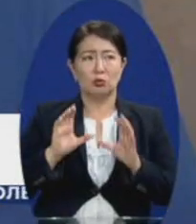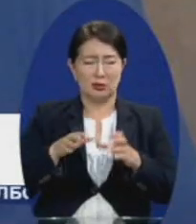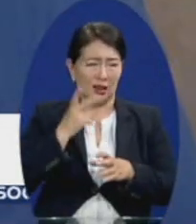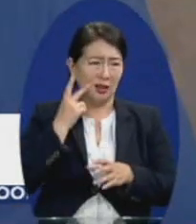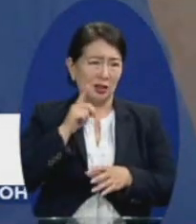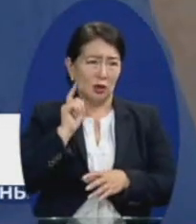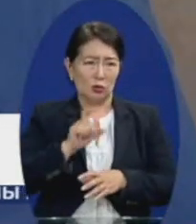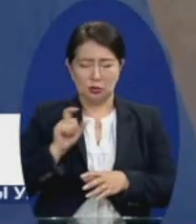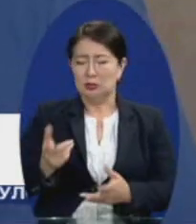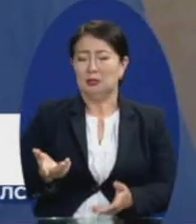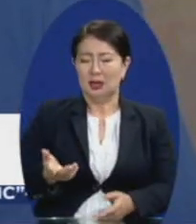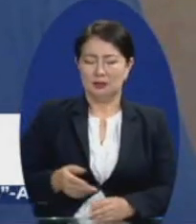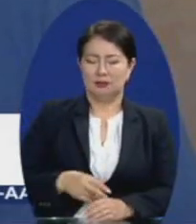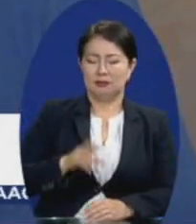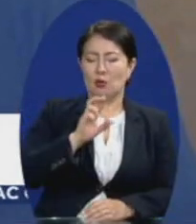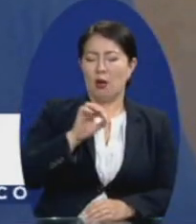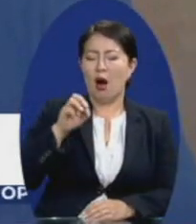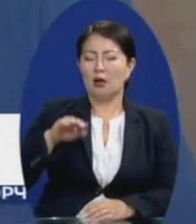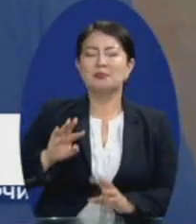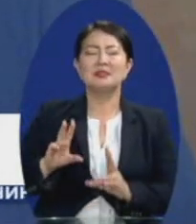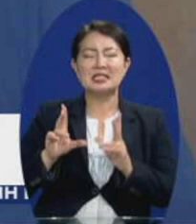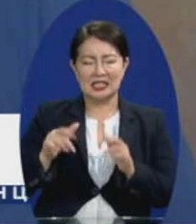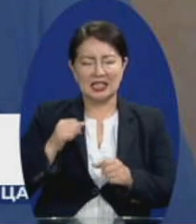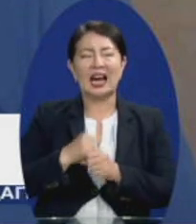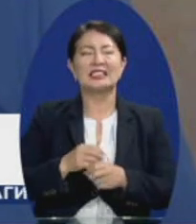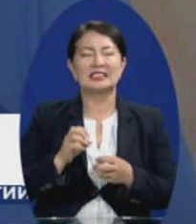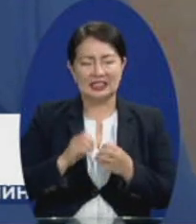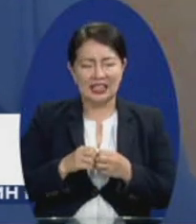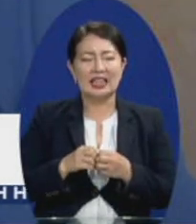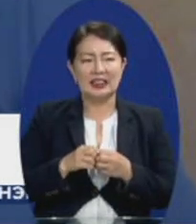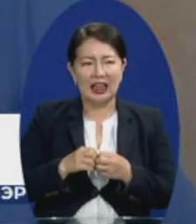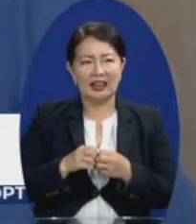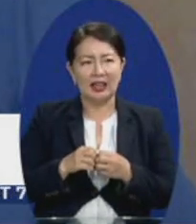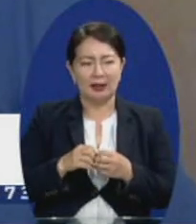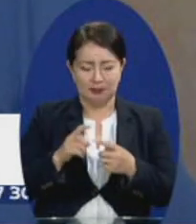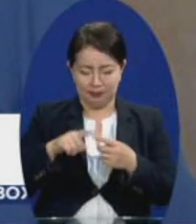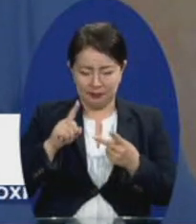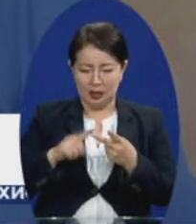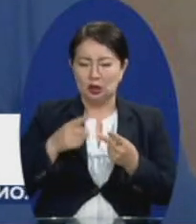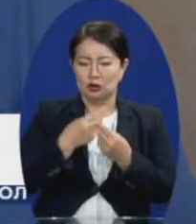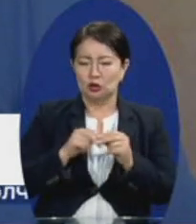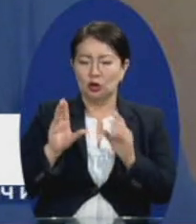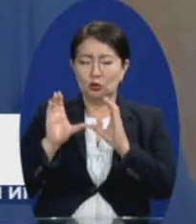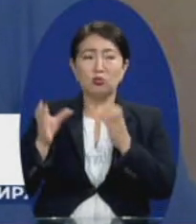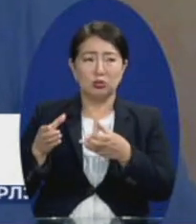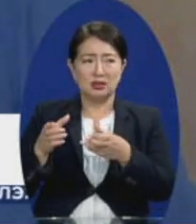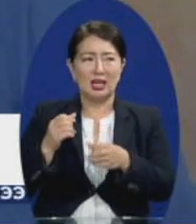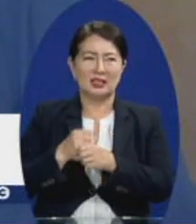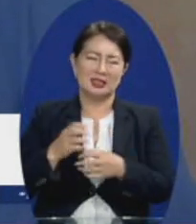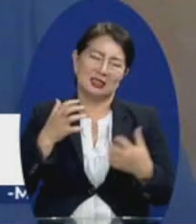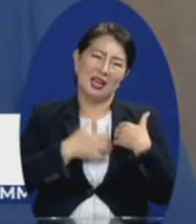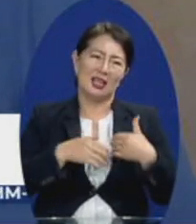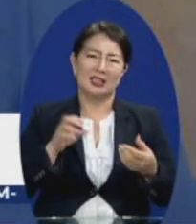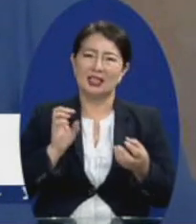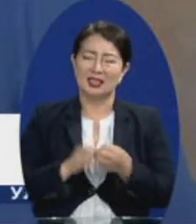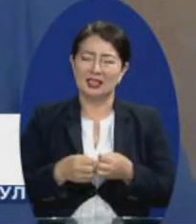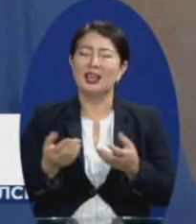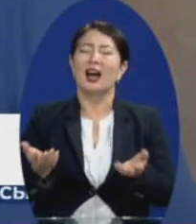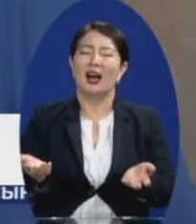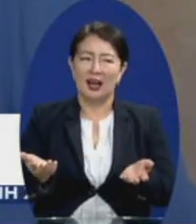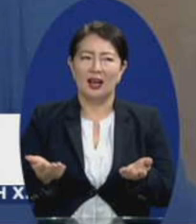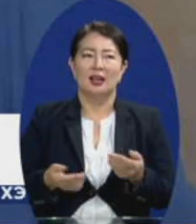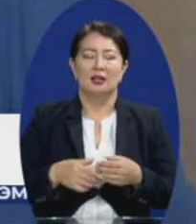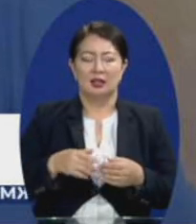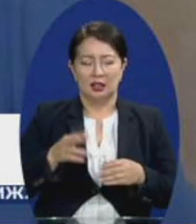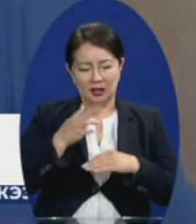банкны сэргээн босгохтын ажлыг явуулнаа. Хажууд нь энэ чөлөөт бүсийн үйл ажиллагааг хурдан шуурхаа явуулъя. Ямар ч байсан нэг